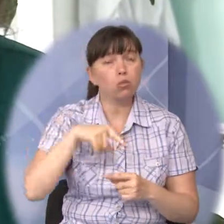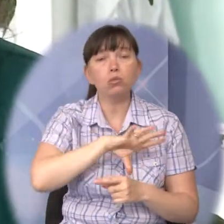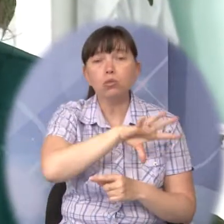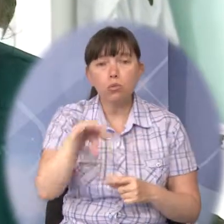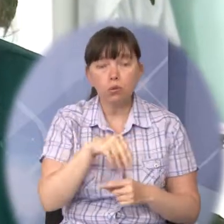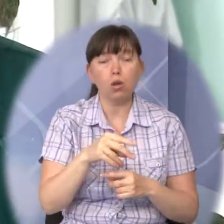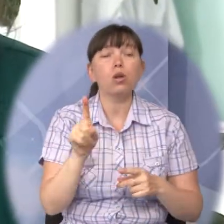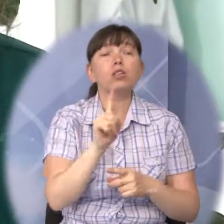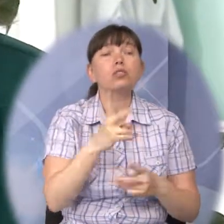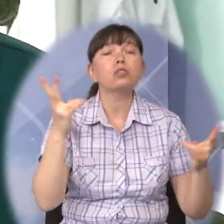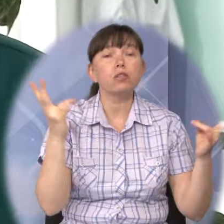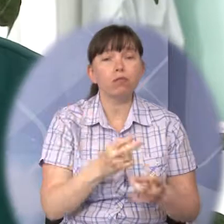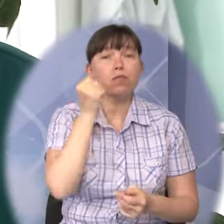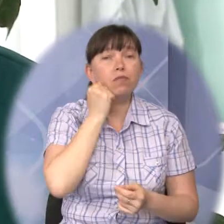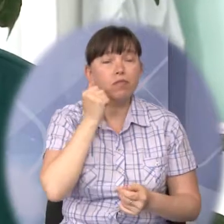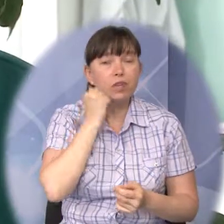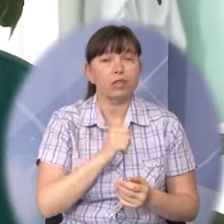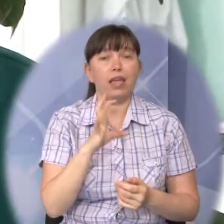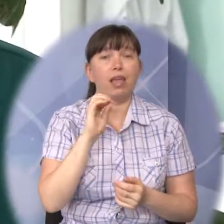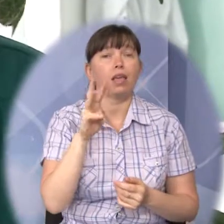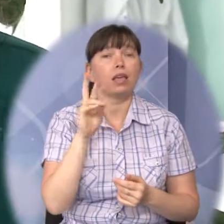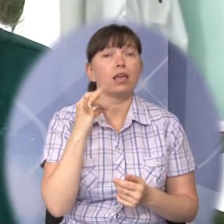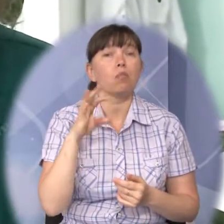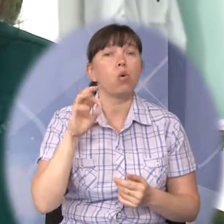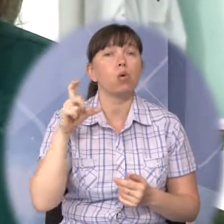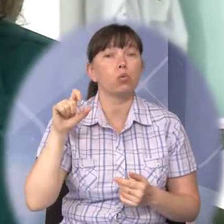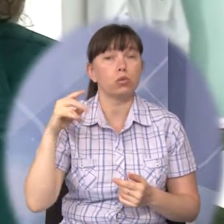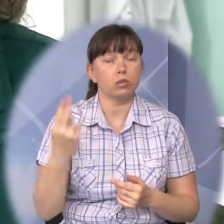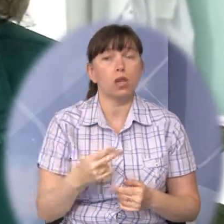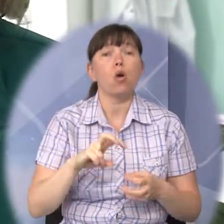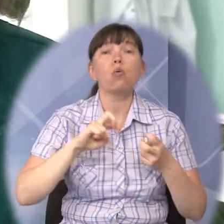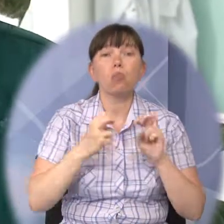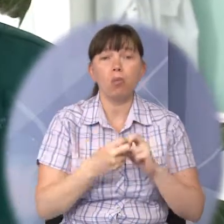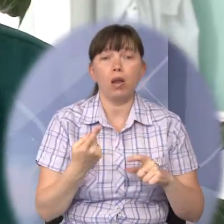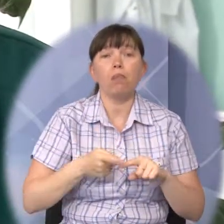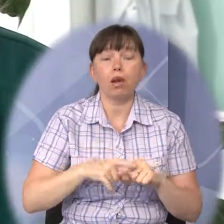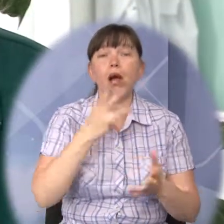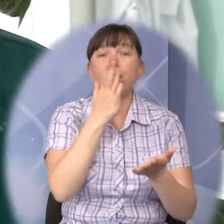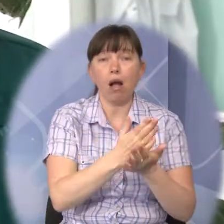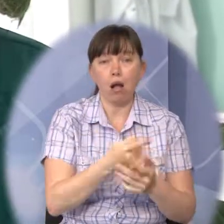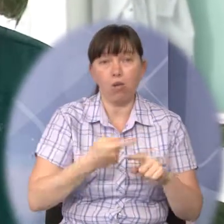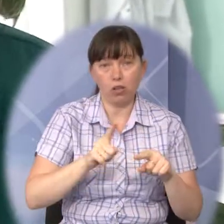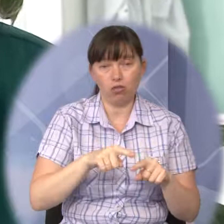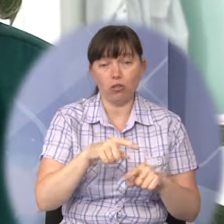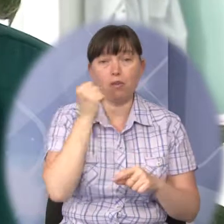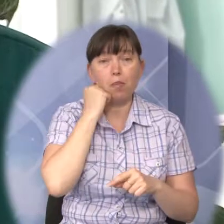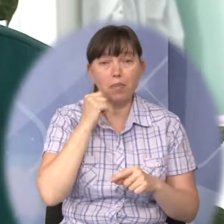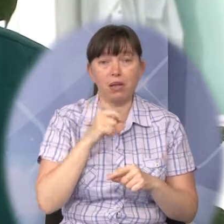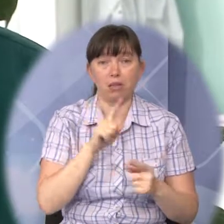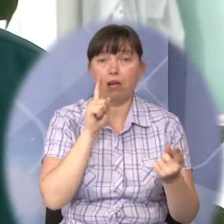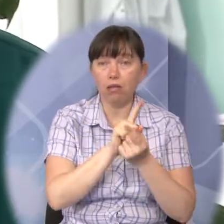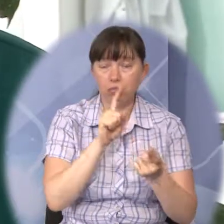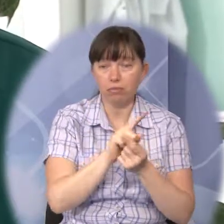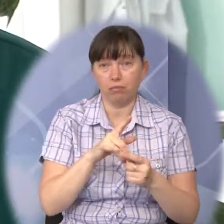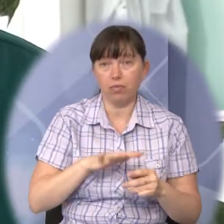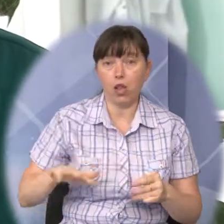permanent la curent cu nevoile vârstnicilor din Chimăuți, cu problemele cu care vârstnicii din